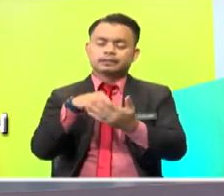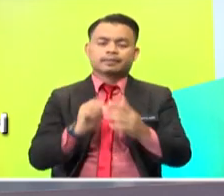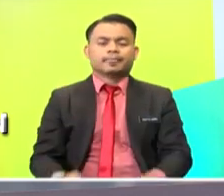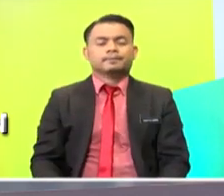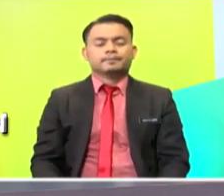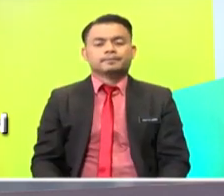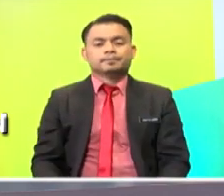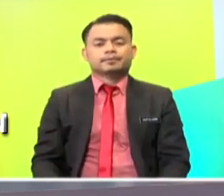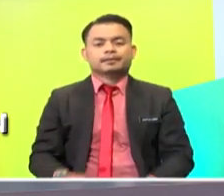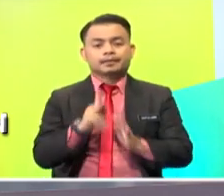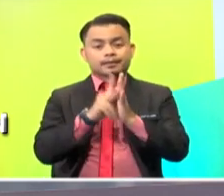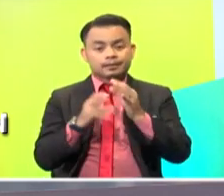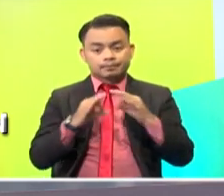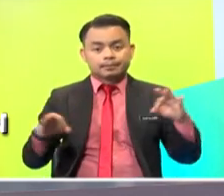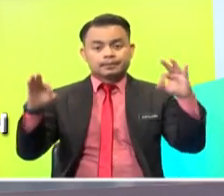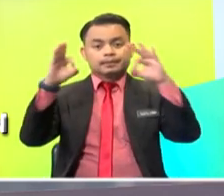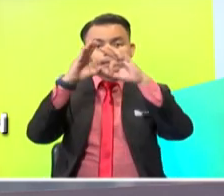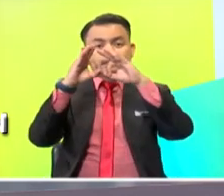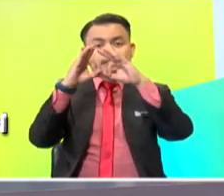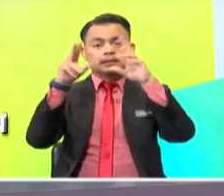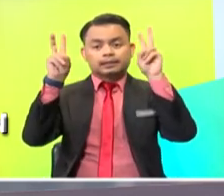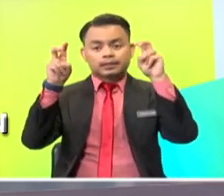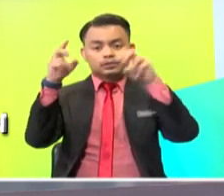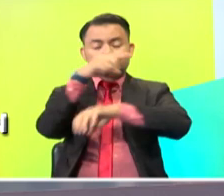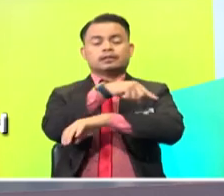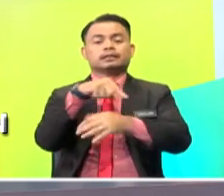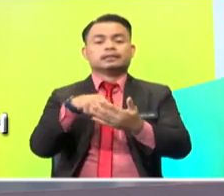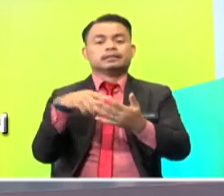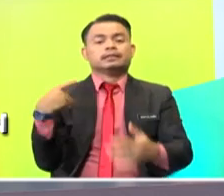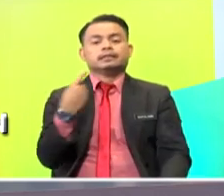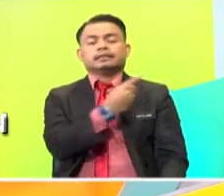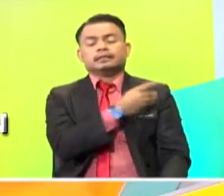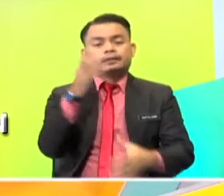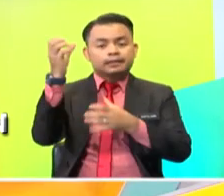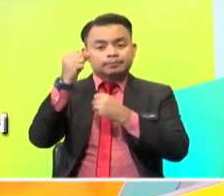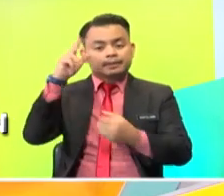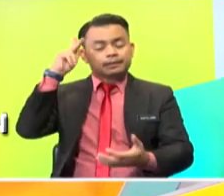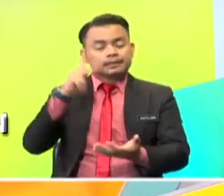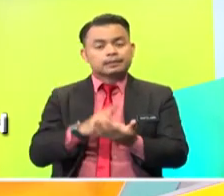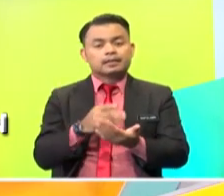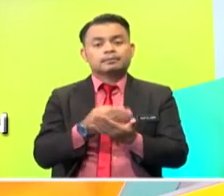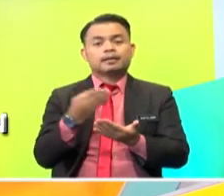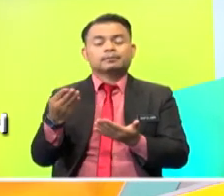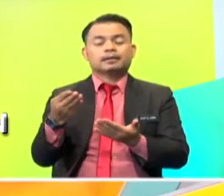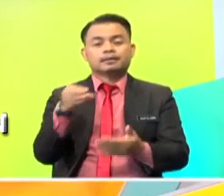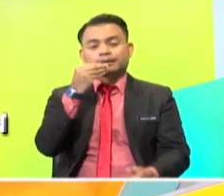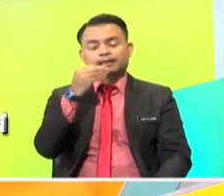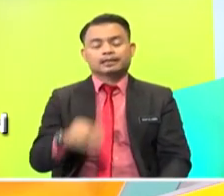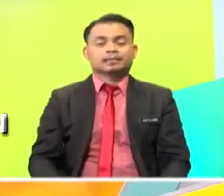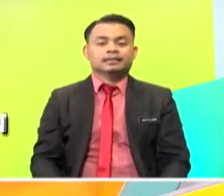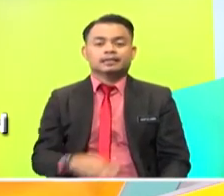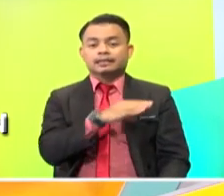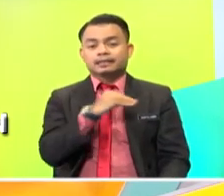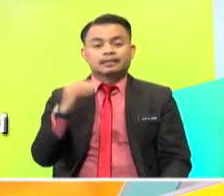kepentingan tajuk kita hari ini ialah kita dapat mengenali bahan-bahan makanan mengetahui ciri-cirinya